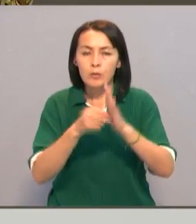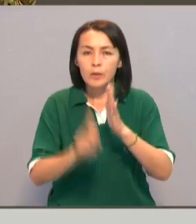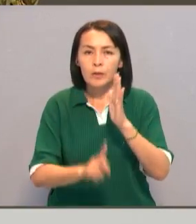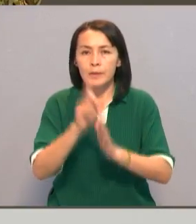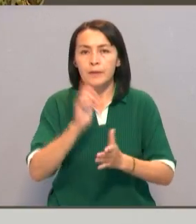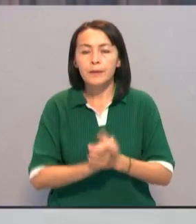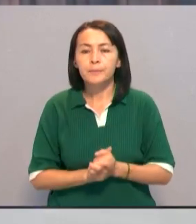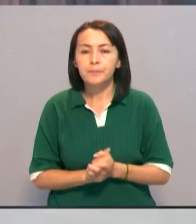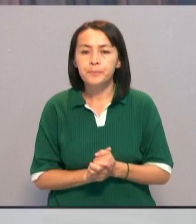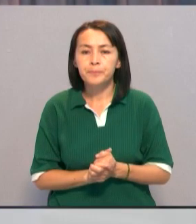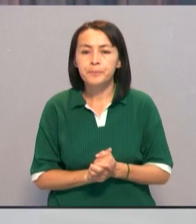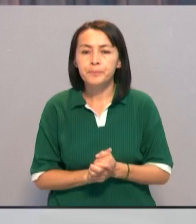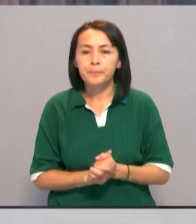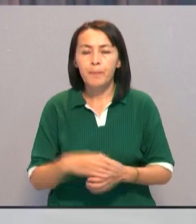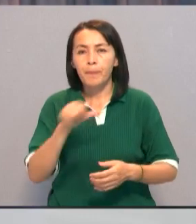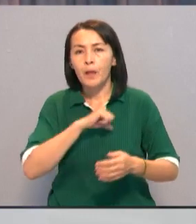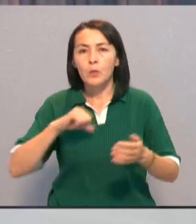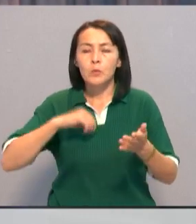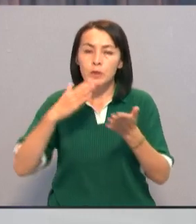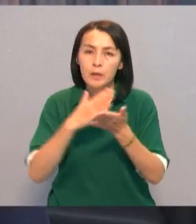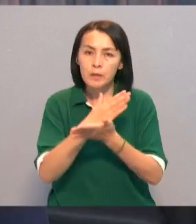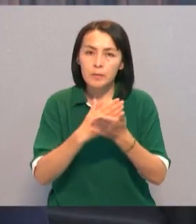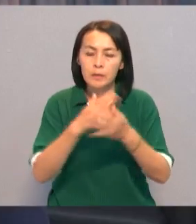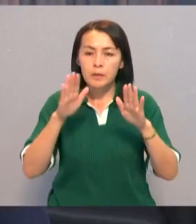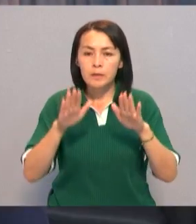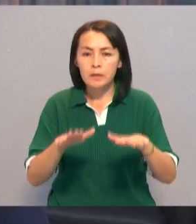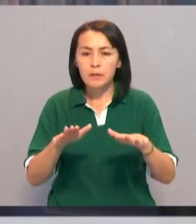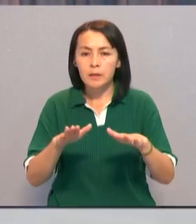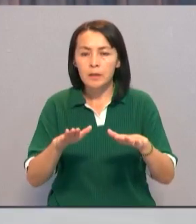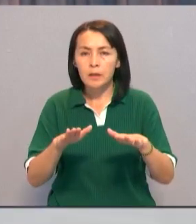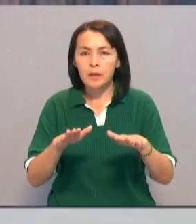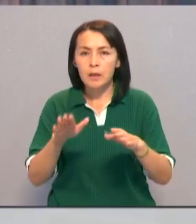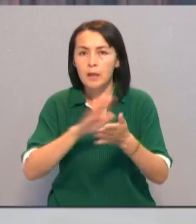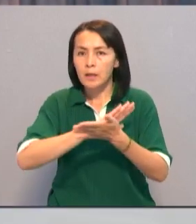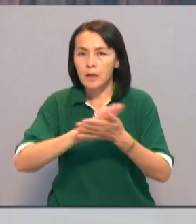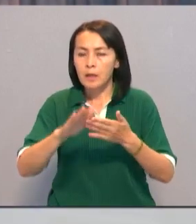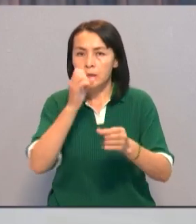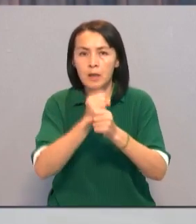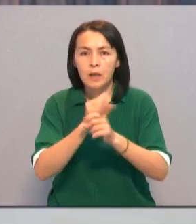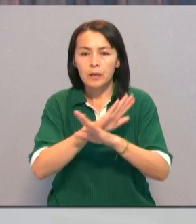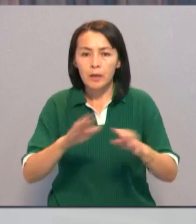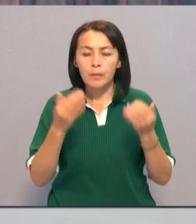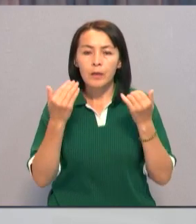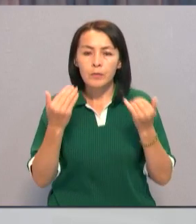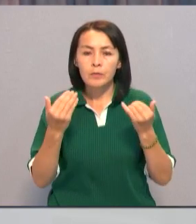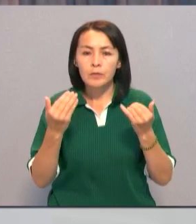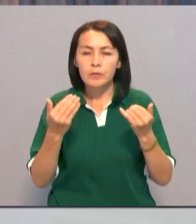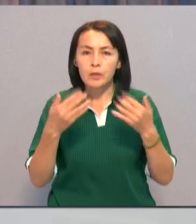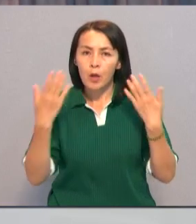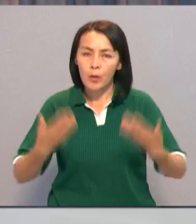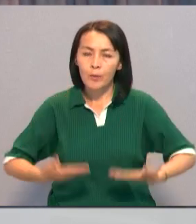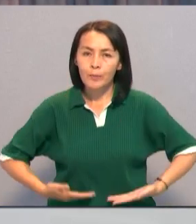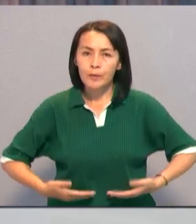алынған. Өз қызметтерін тек мінсіз ғана атқармай, қоғам